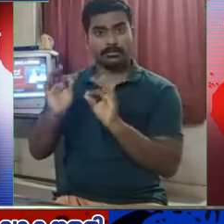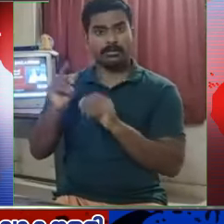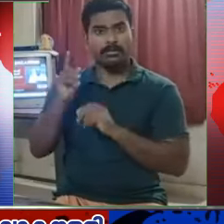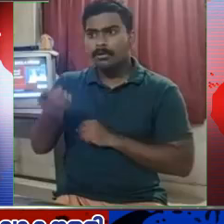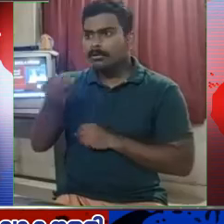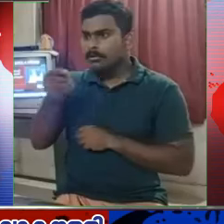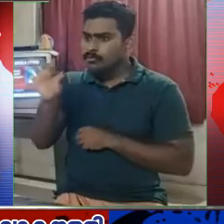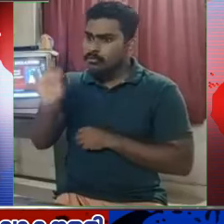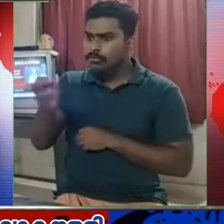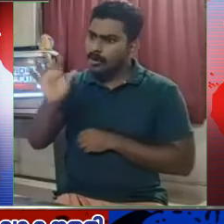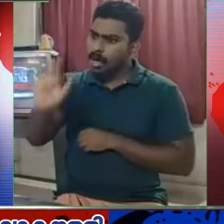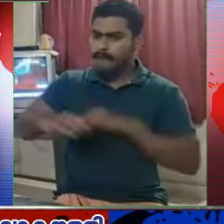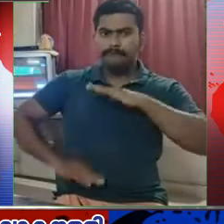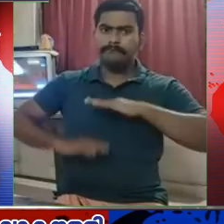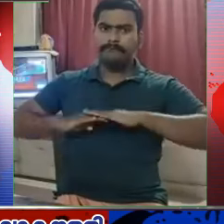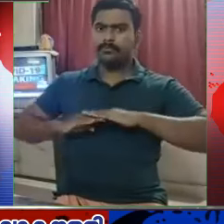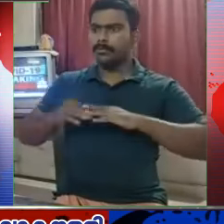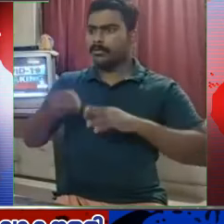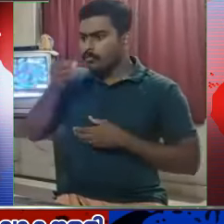ഏതെങ്കിലും